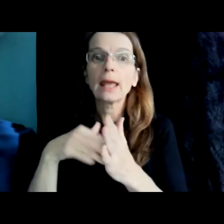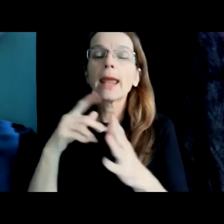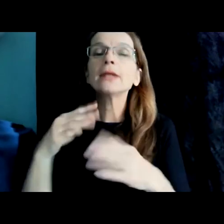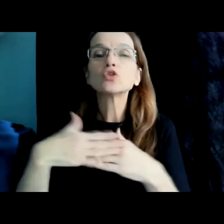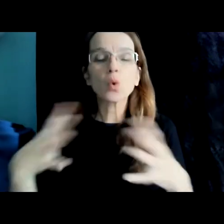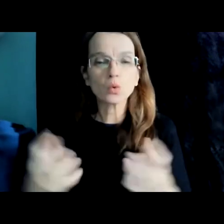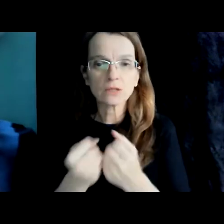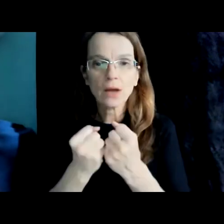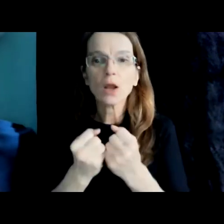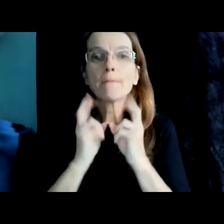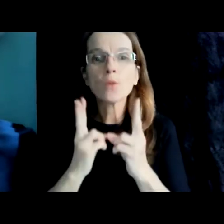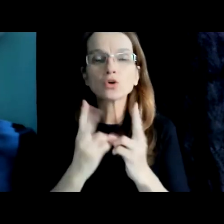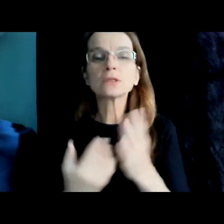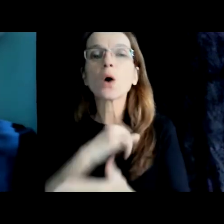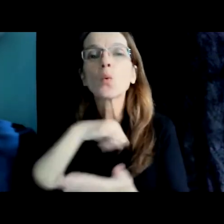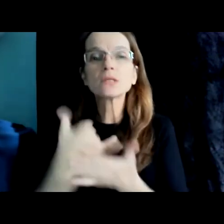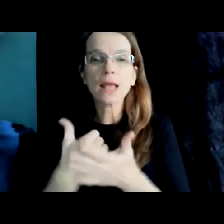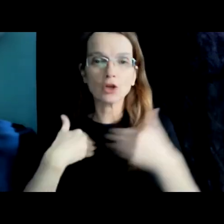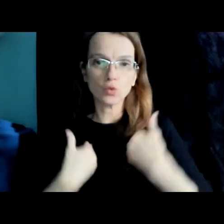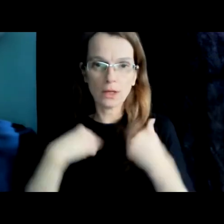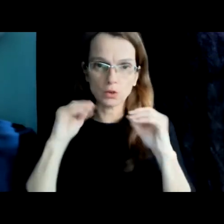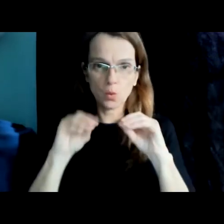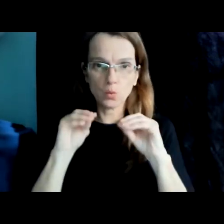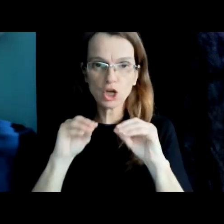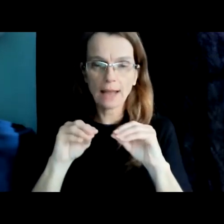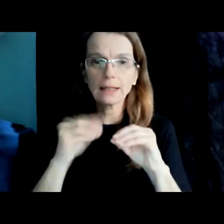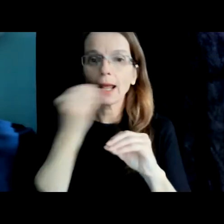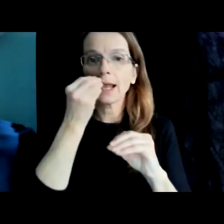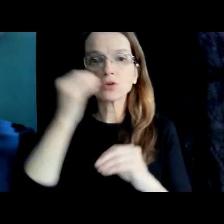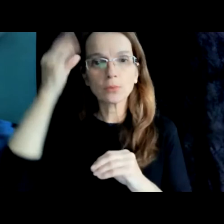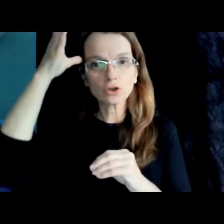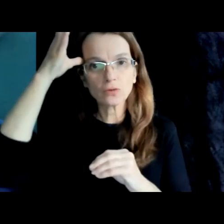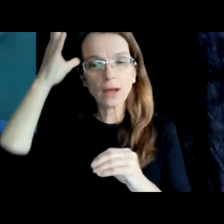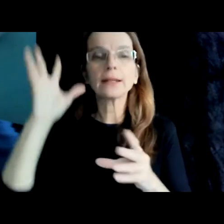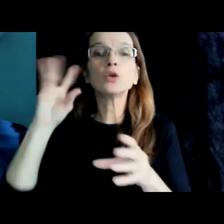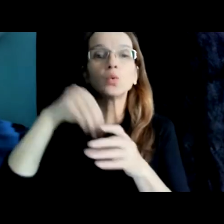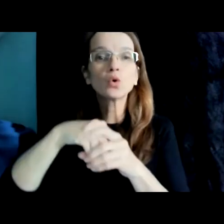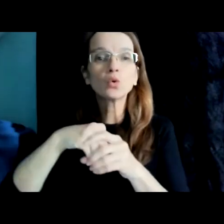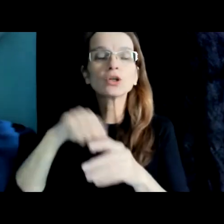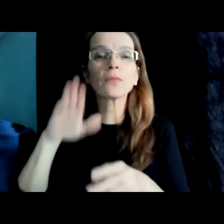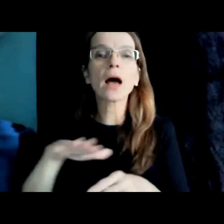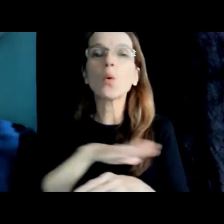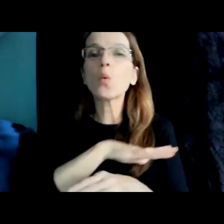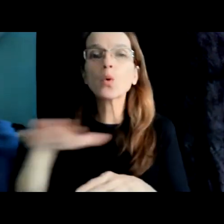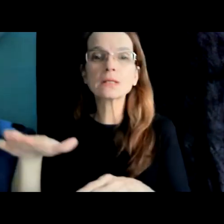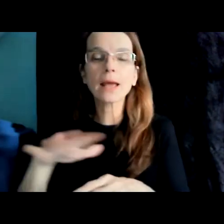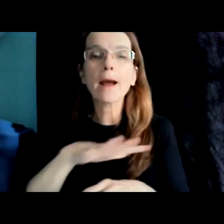njihovo vseživljenjsko učenje, izobraževanje ter vključenost na vseh področjih delovanja.